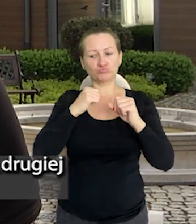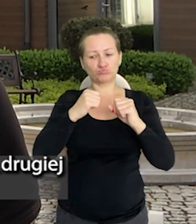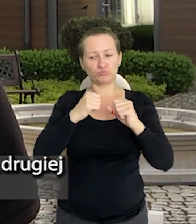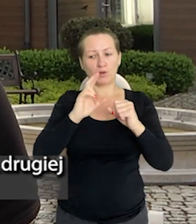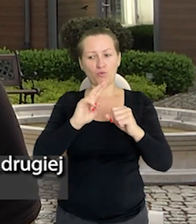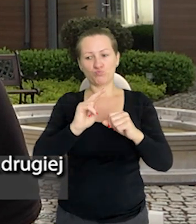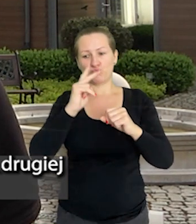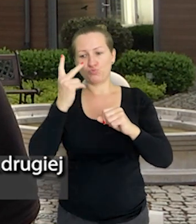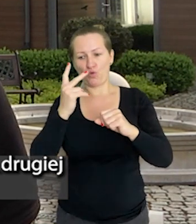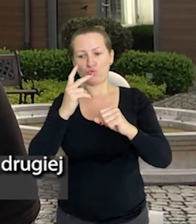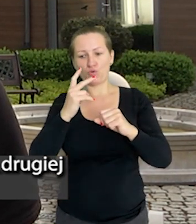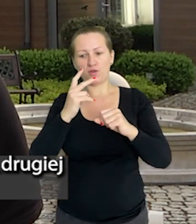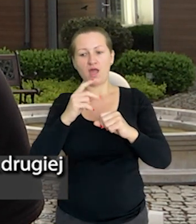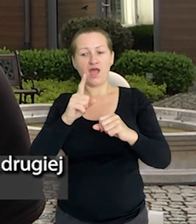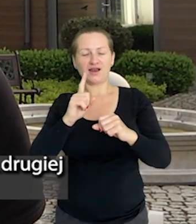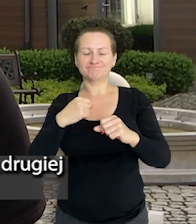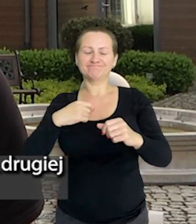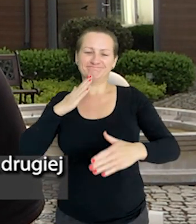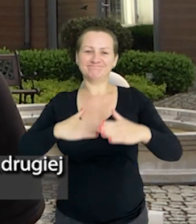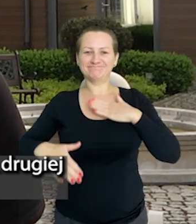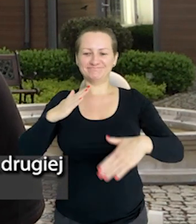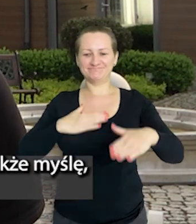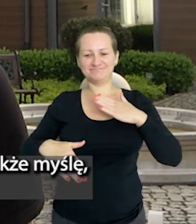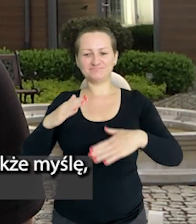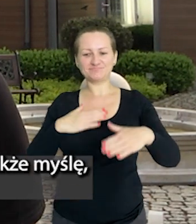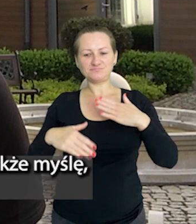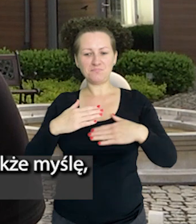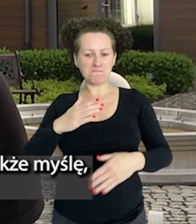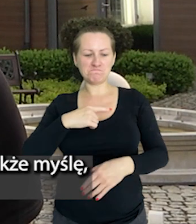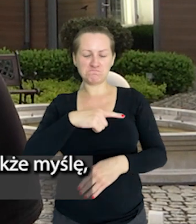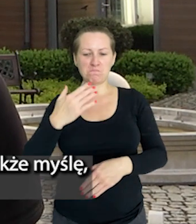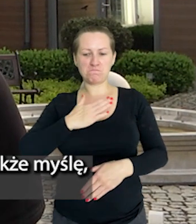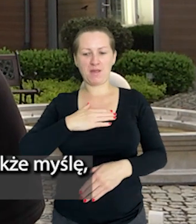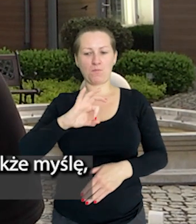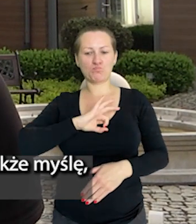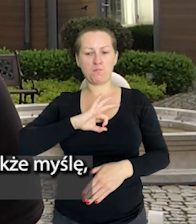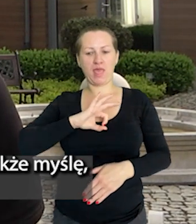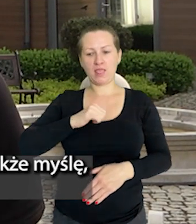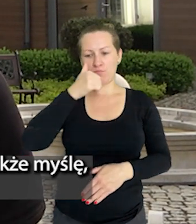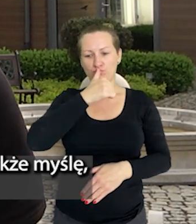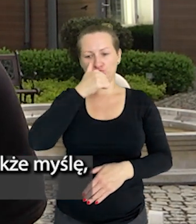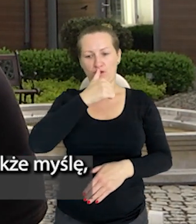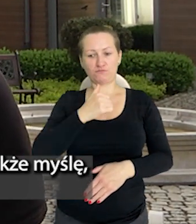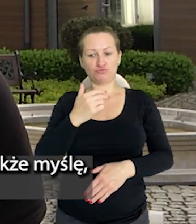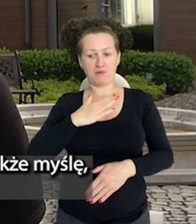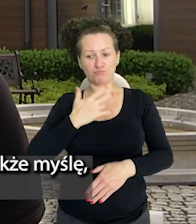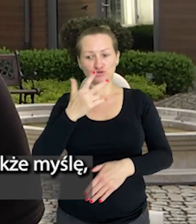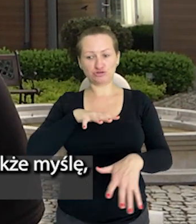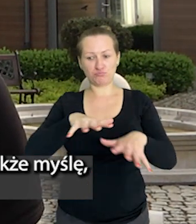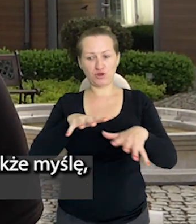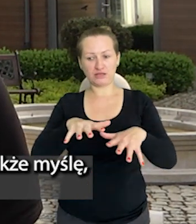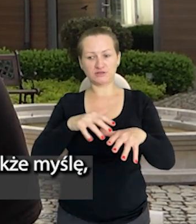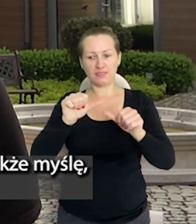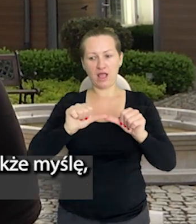pewno początek sezonu i początek drugiej rundy, ale cieszymy się, mamy brązowy medal, mamy trzecie miejsce, jesteśmy